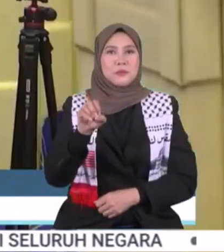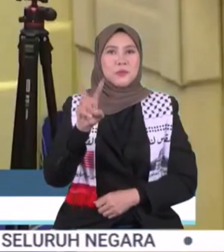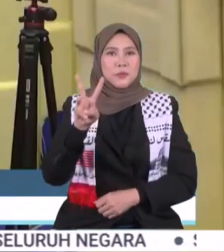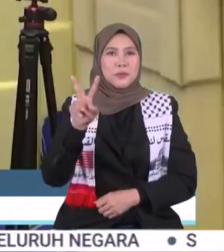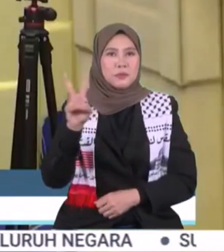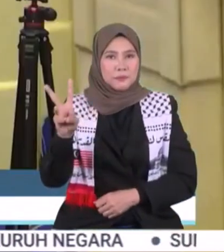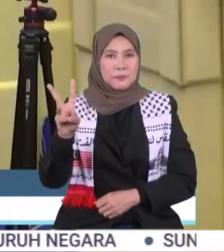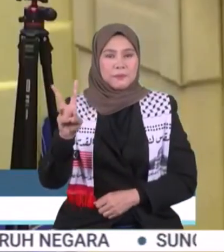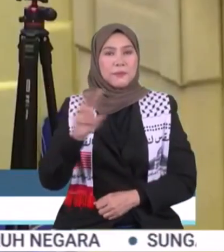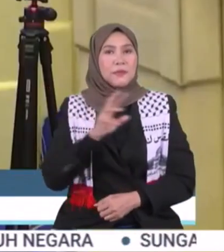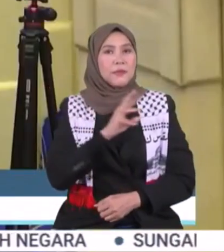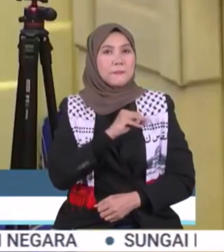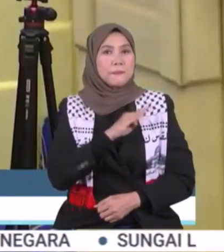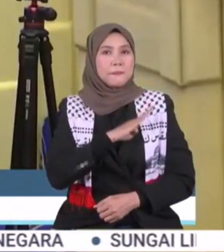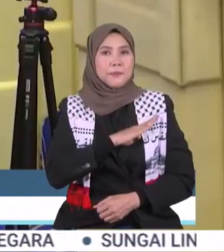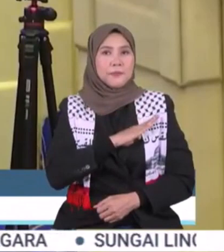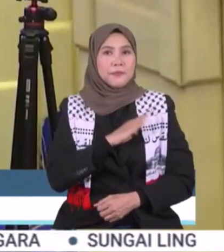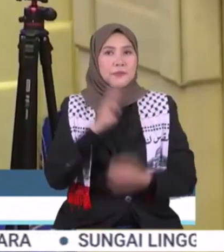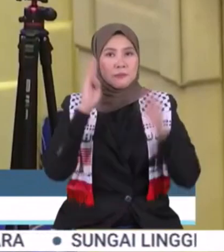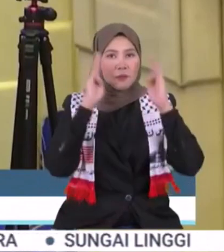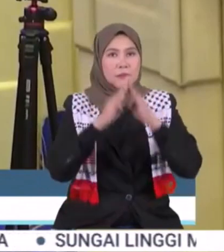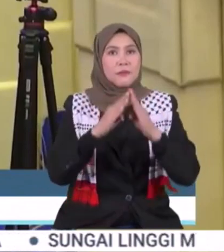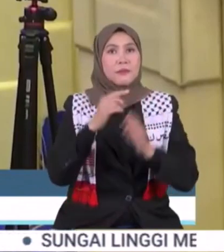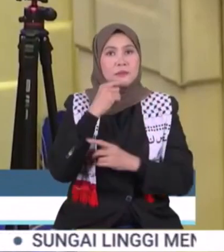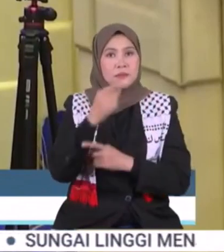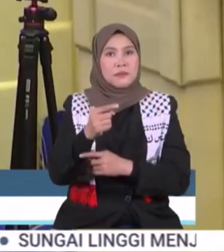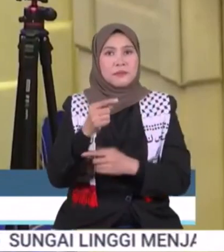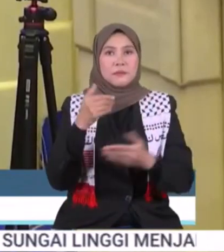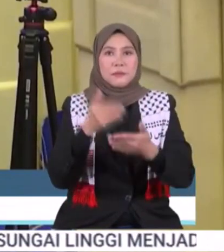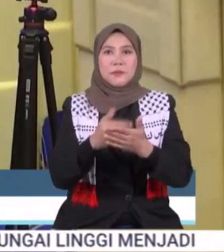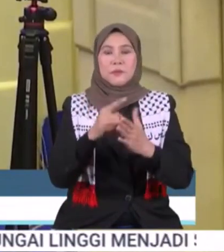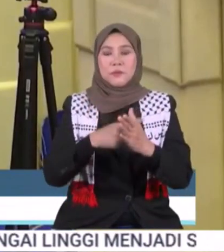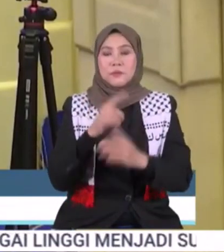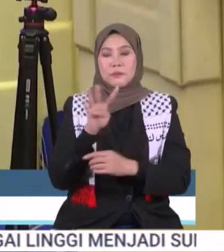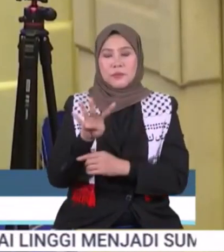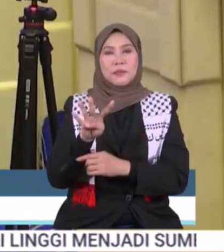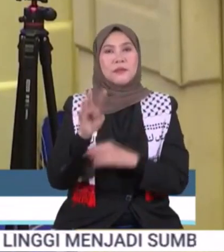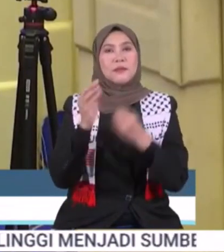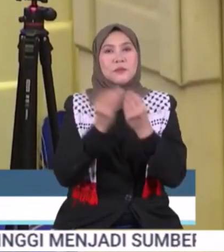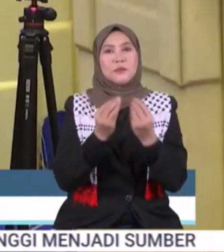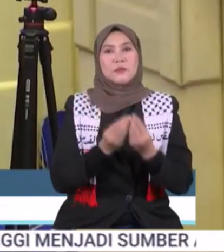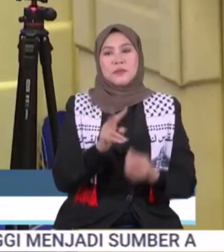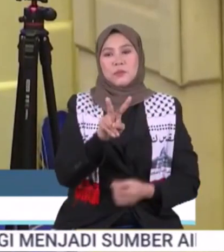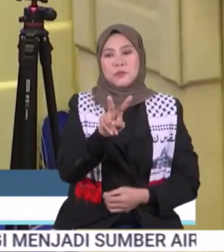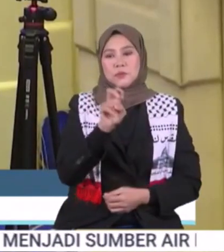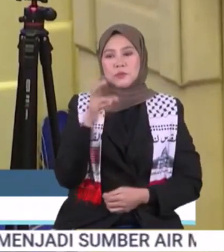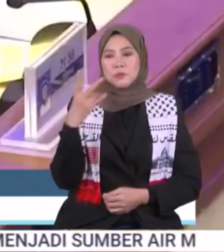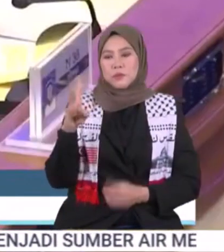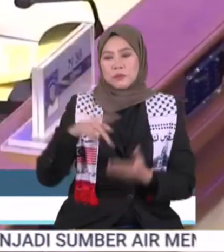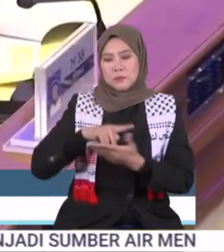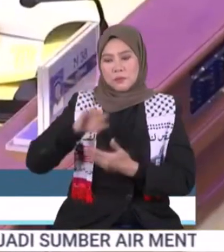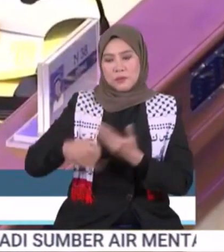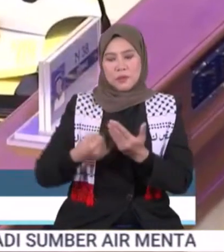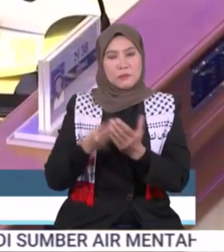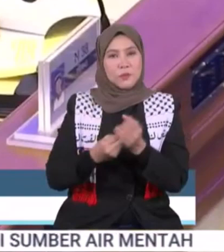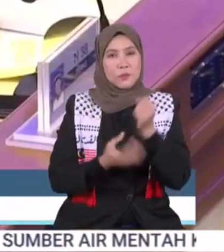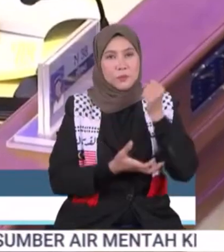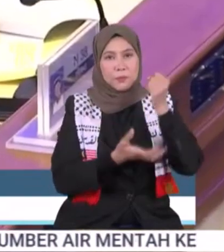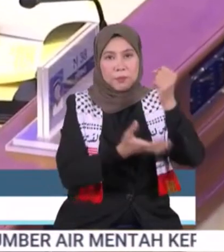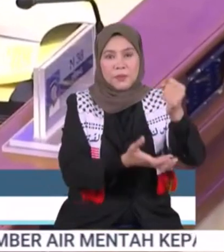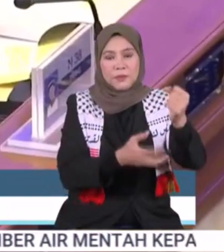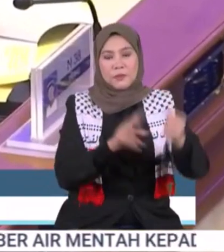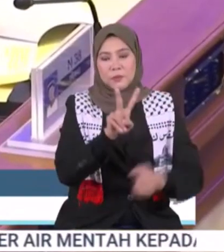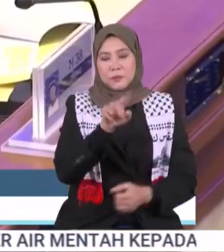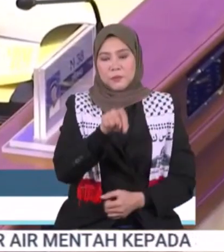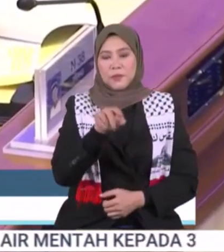Besar Pahang, Datuk Seri Wan Rosli Wan Ismail berkata, sehingga April tahun ini, sejumlah 217 projek dengan peruntukan